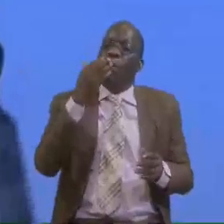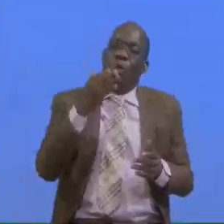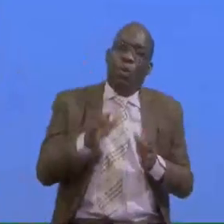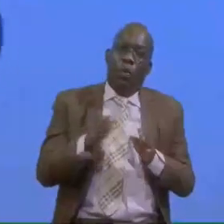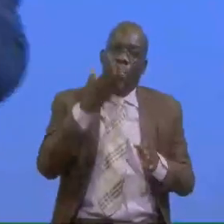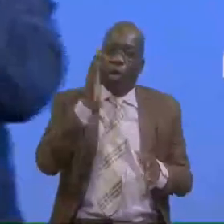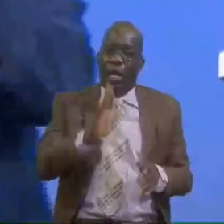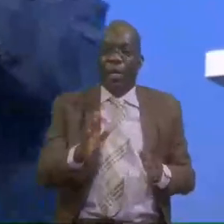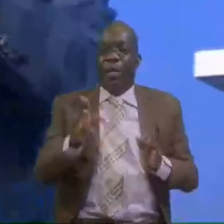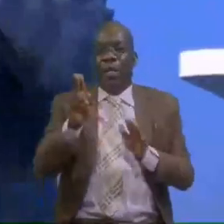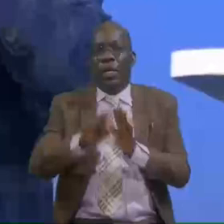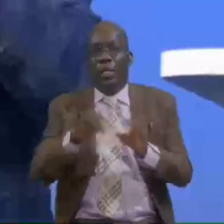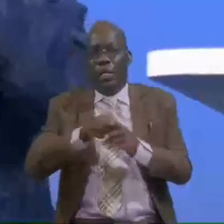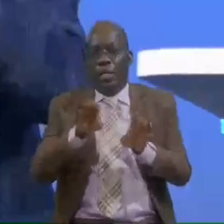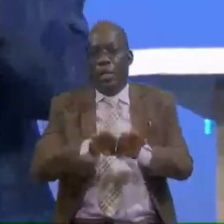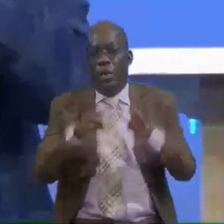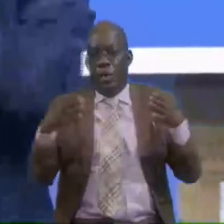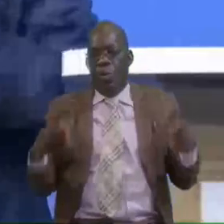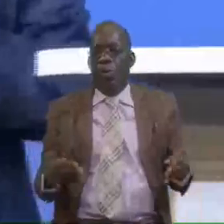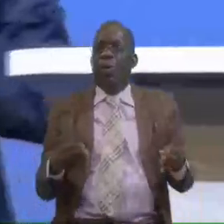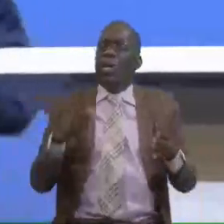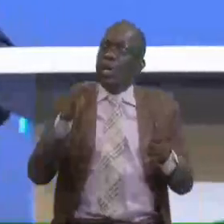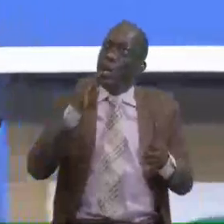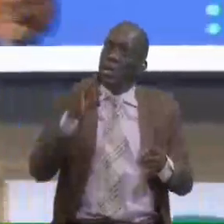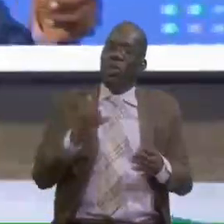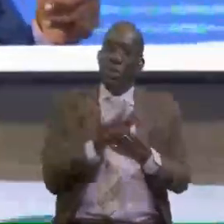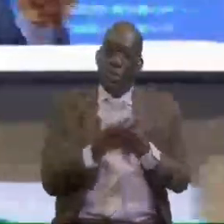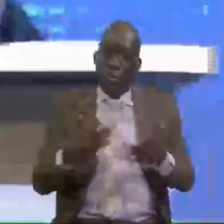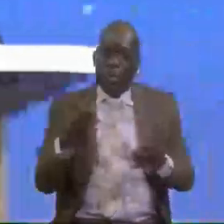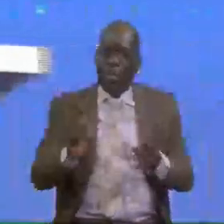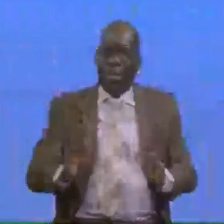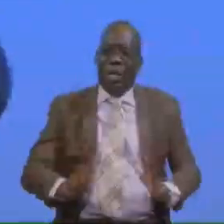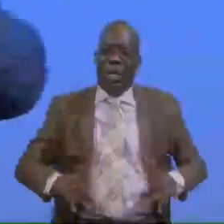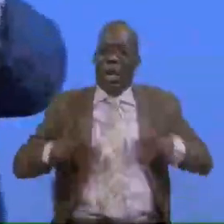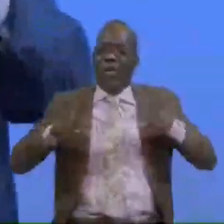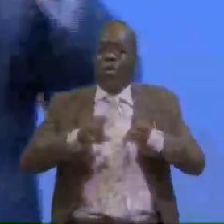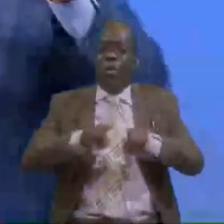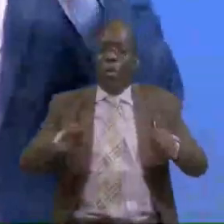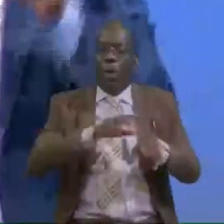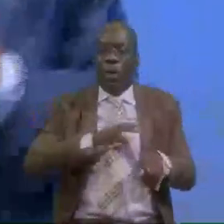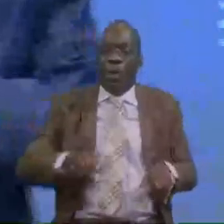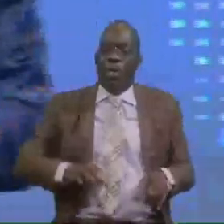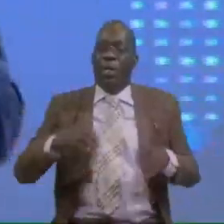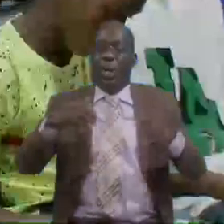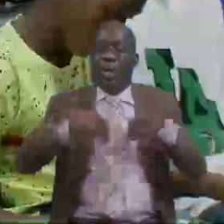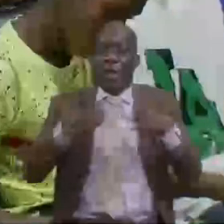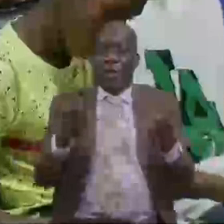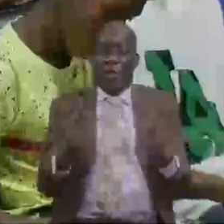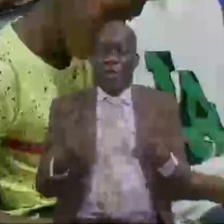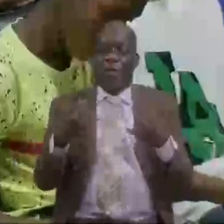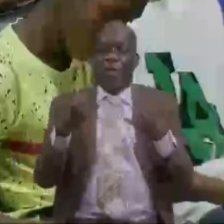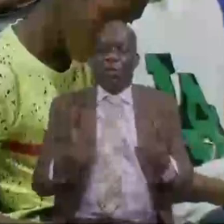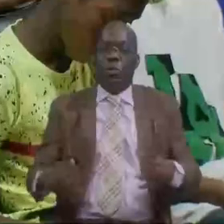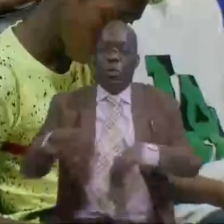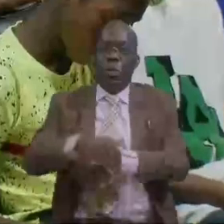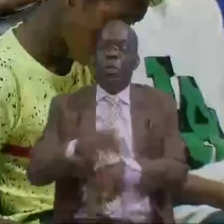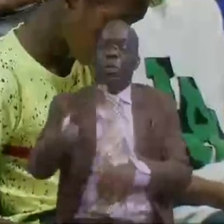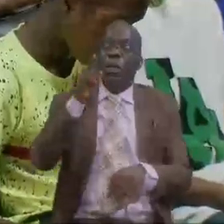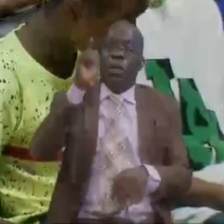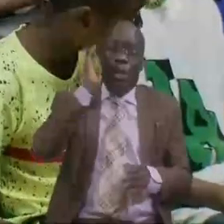public, il est en train de gâcher sa vie. Christ est venu aujourd'hui. Il va transformer cette vie